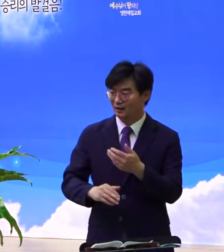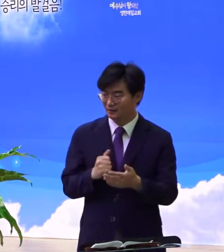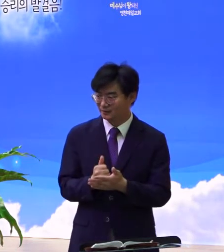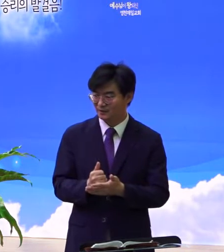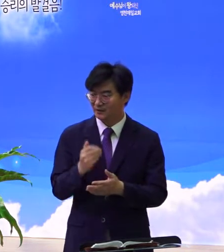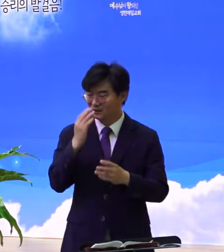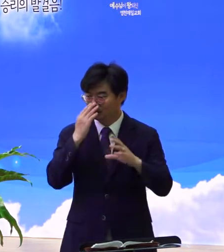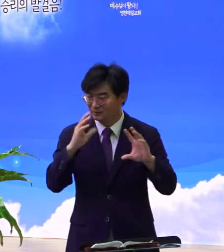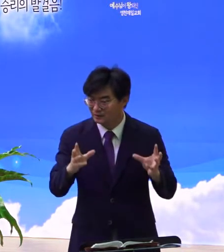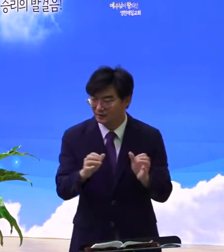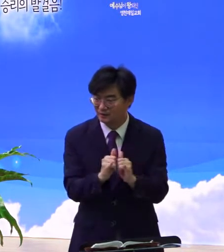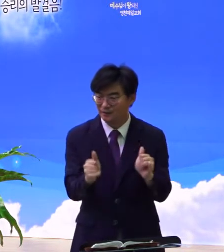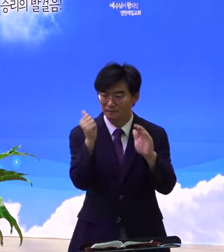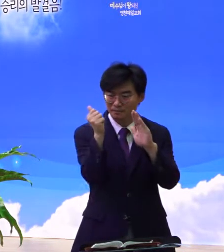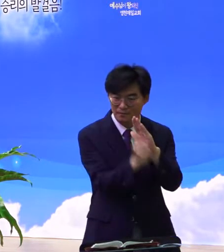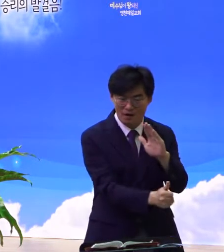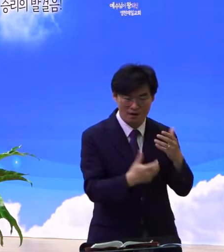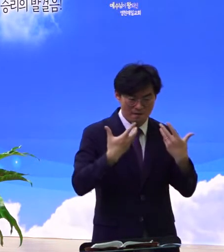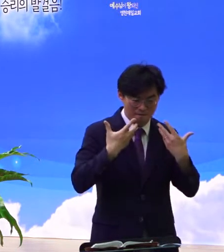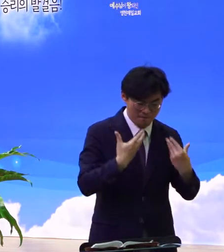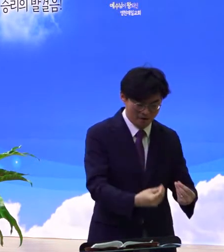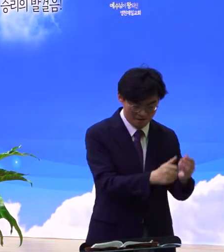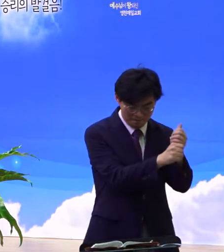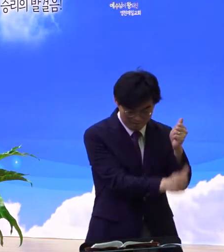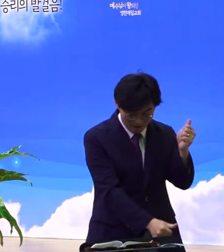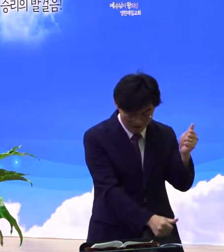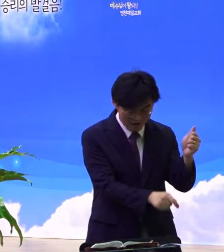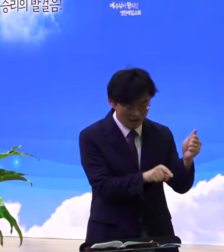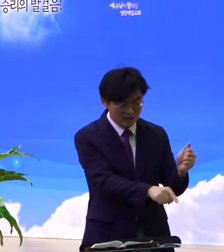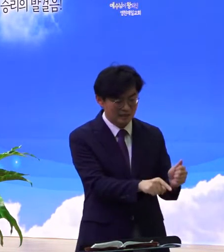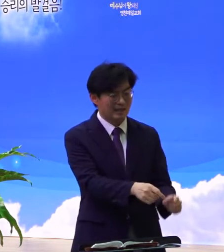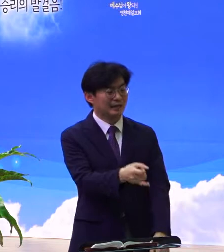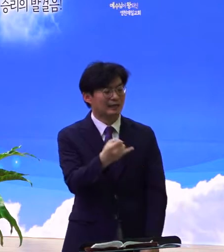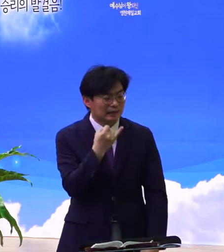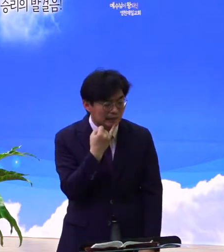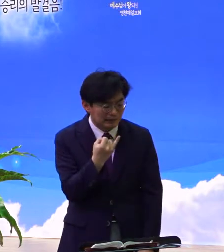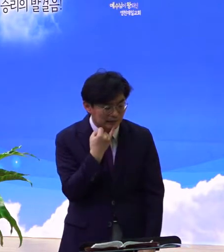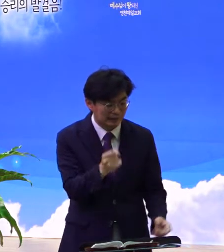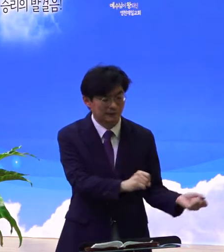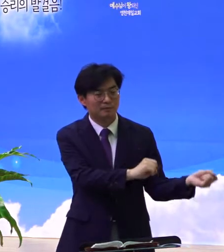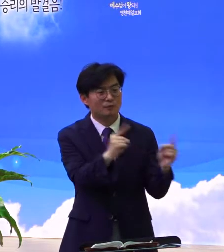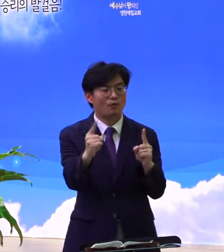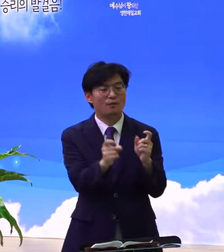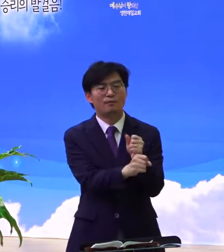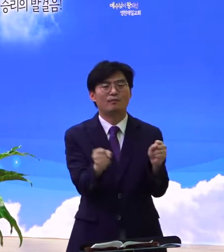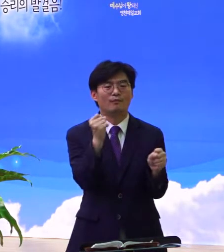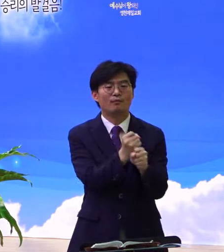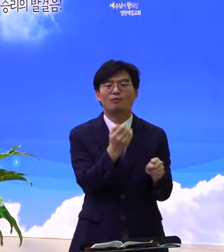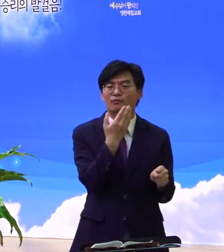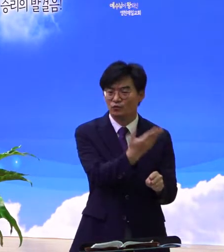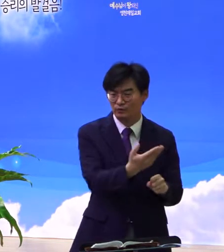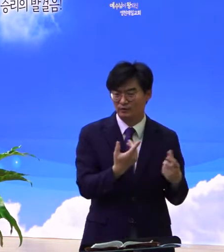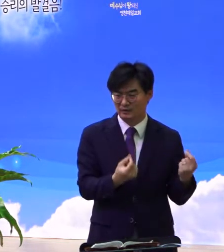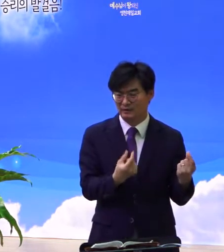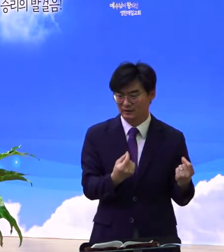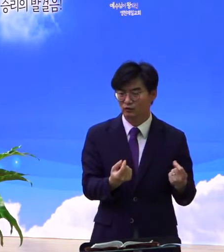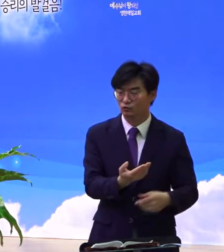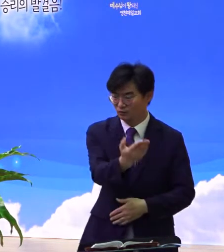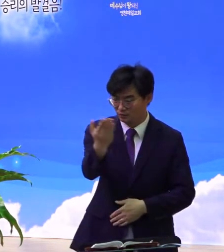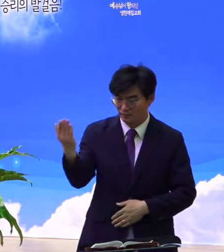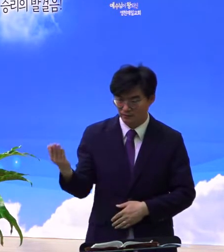백성들에게 괜찮다고 희망을 선포해 주셨습니다. 하나님께서 살려주겠다라고